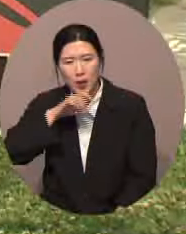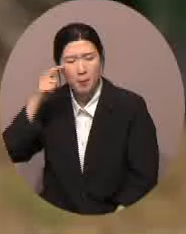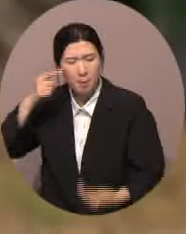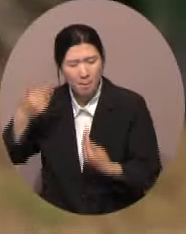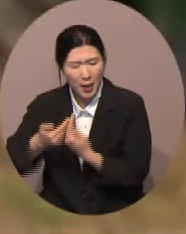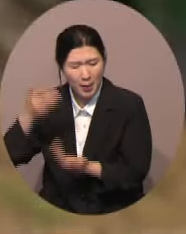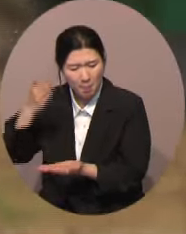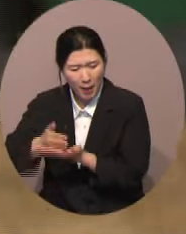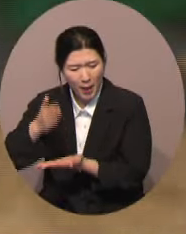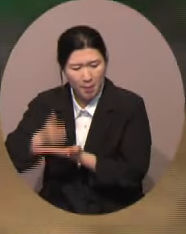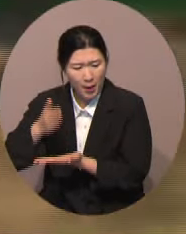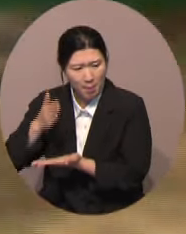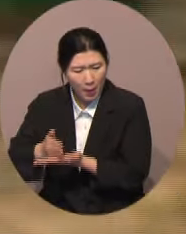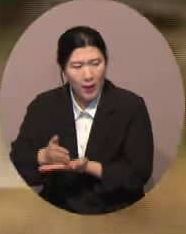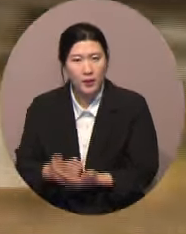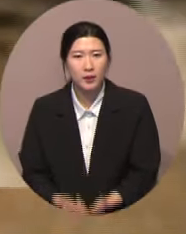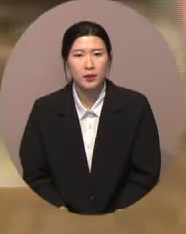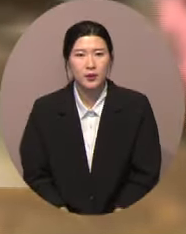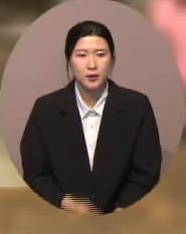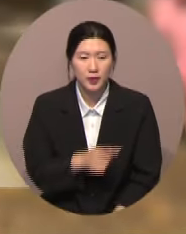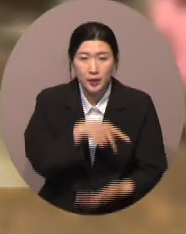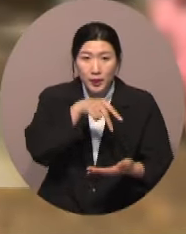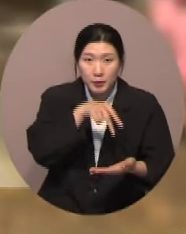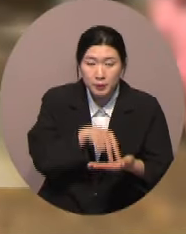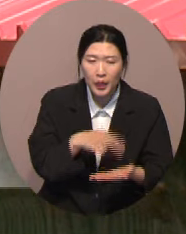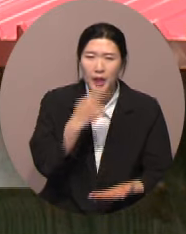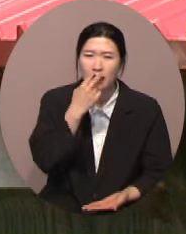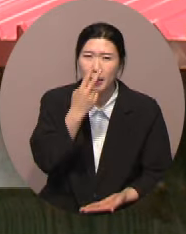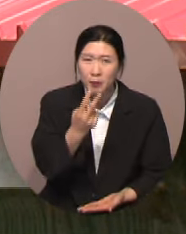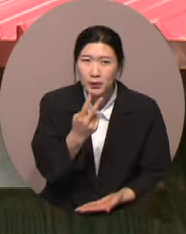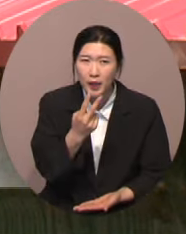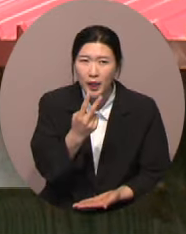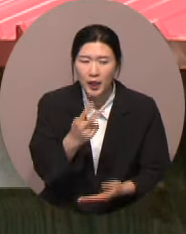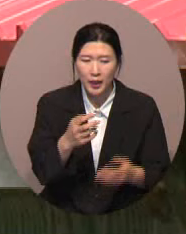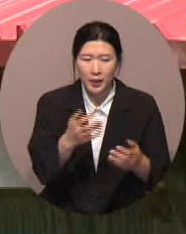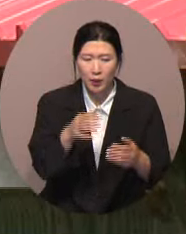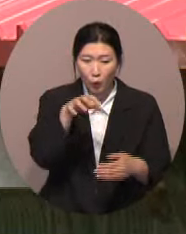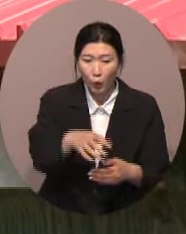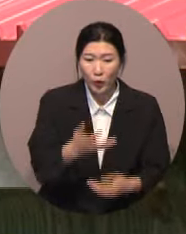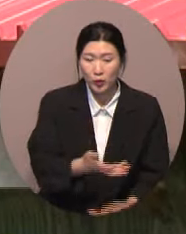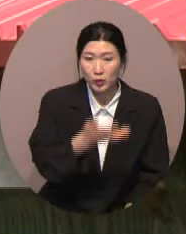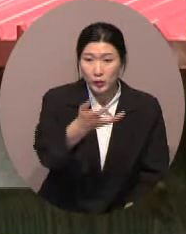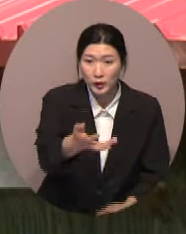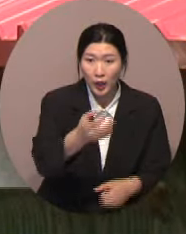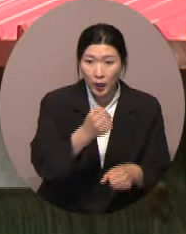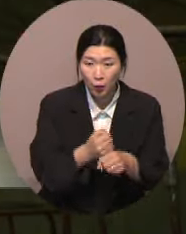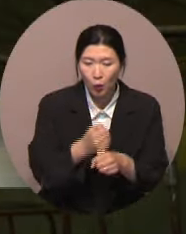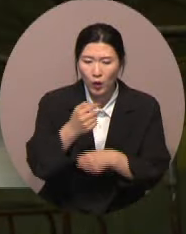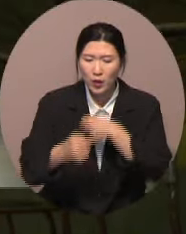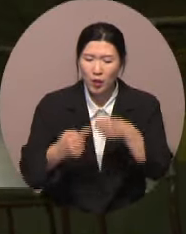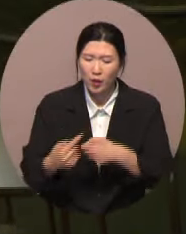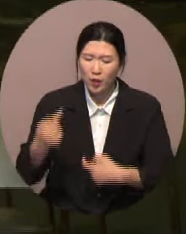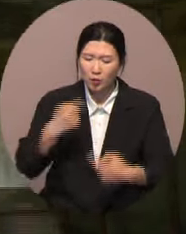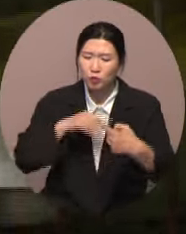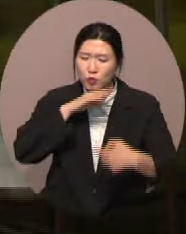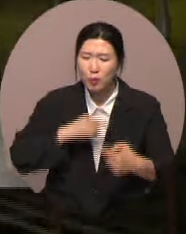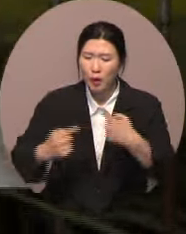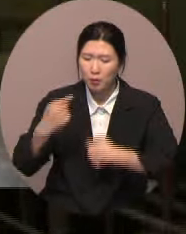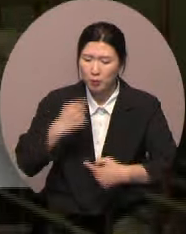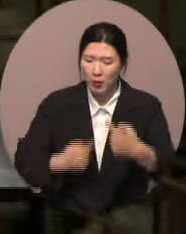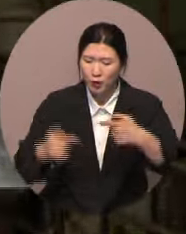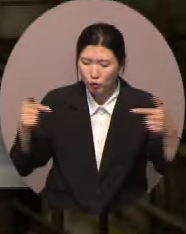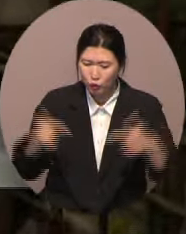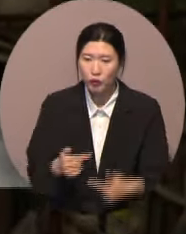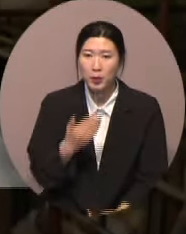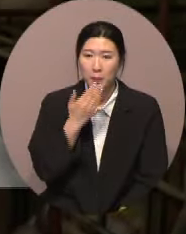겁니다. 도는 악취 민원을 유발하는 소규모 축산 농가를 이전시켜 연간 2천 건의 민원을 줄이고 축사